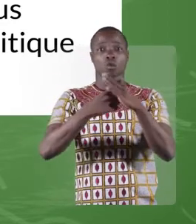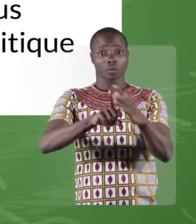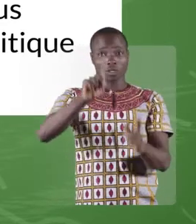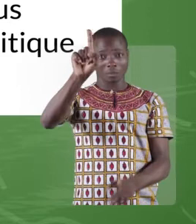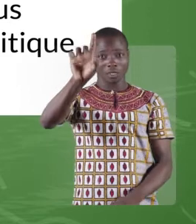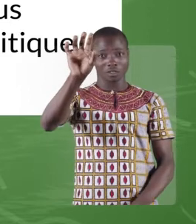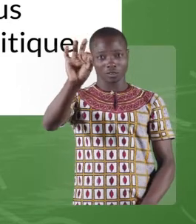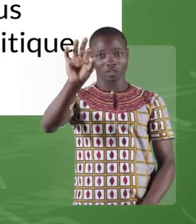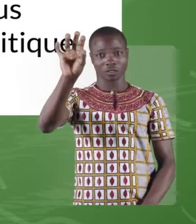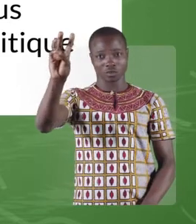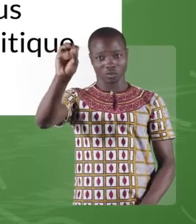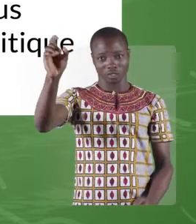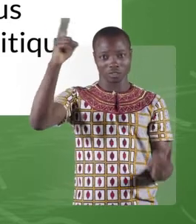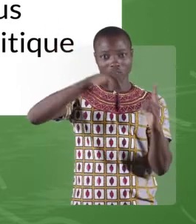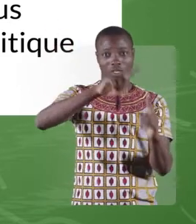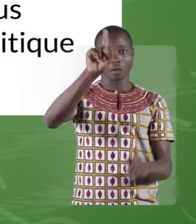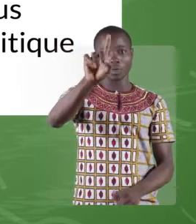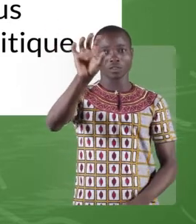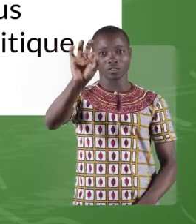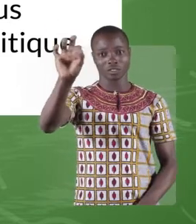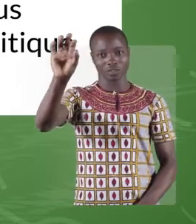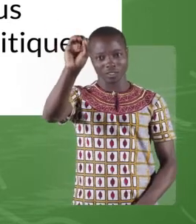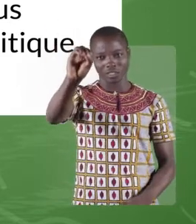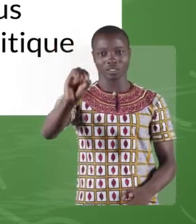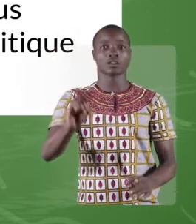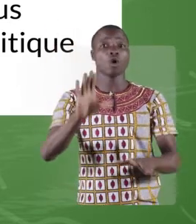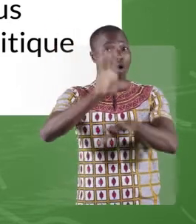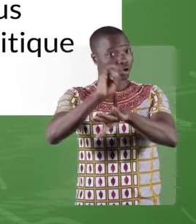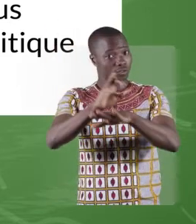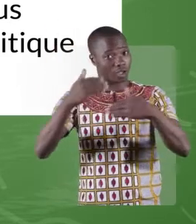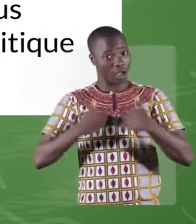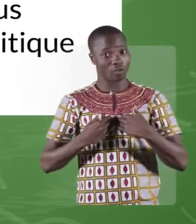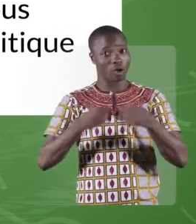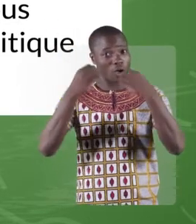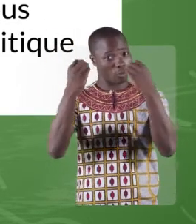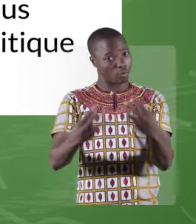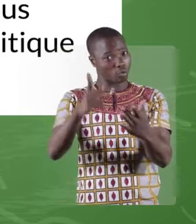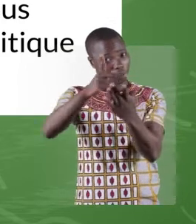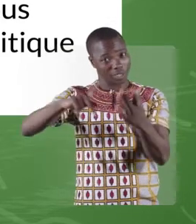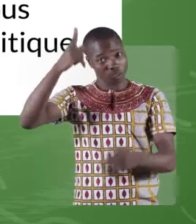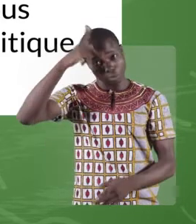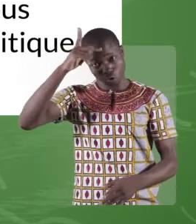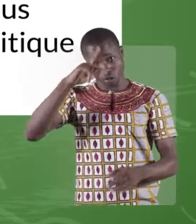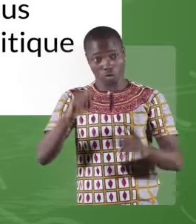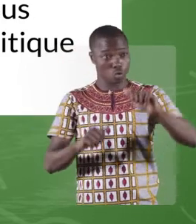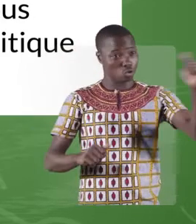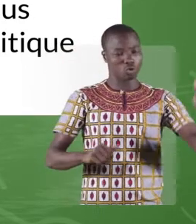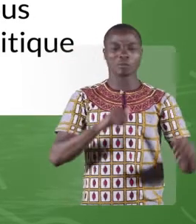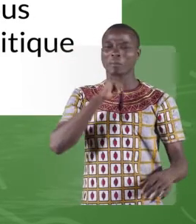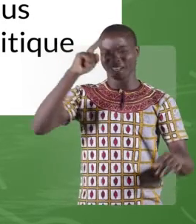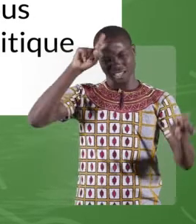à 1990, il existait plusieurs partis politiques. L'autre n'est pas de son